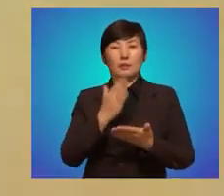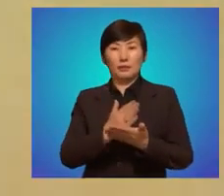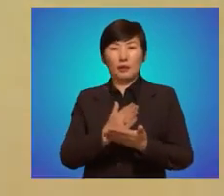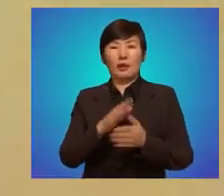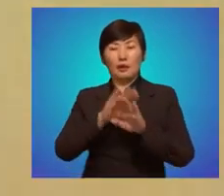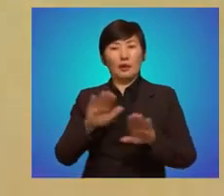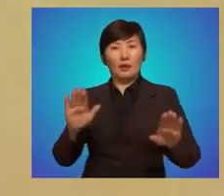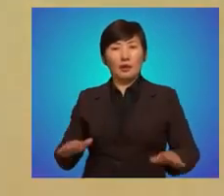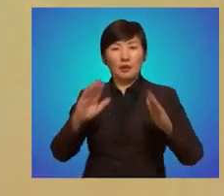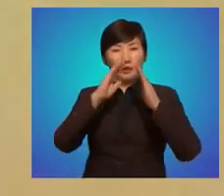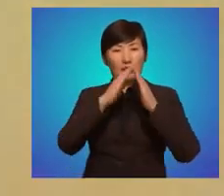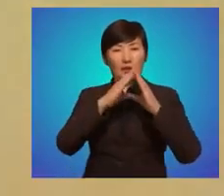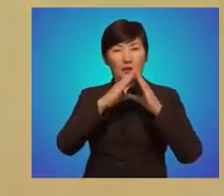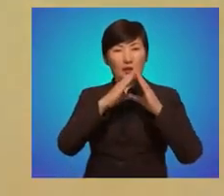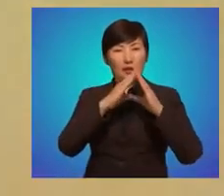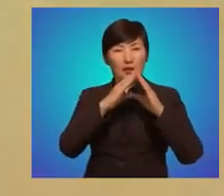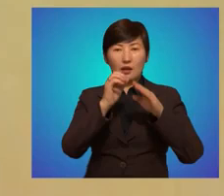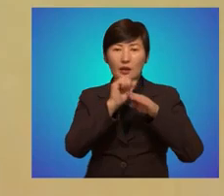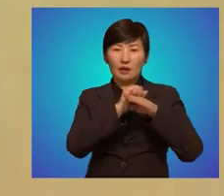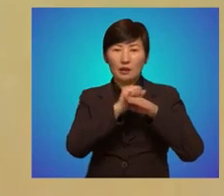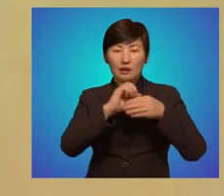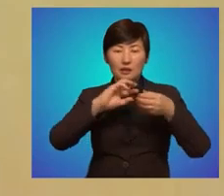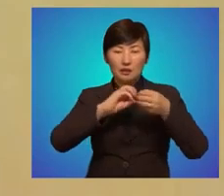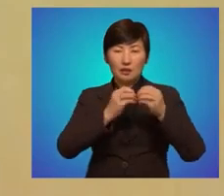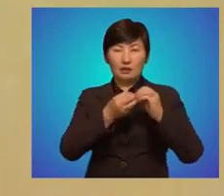Үүгдөө та бүхэн гэртээ дасгалаа олон удаа сайн